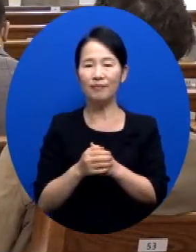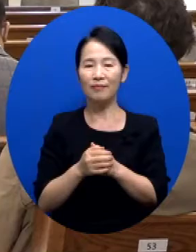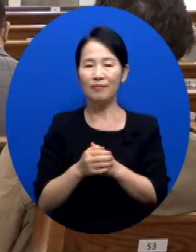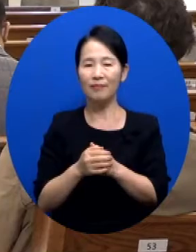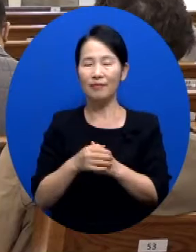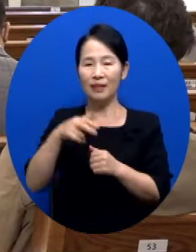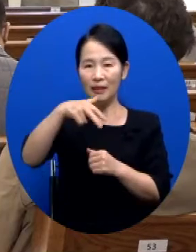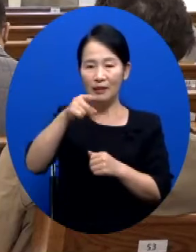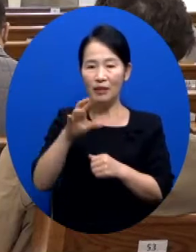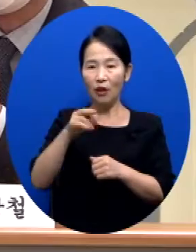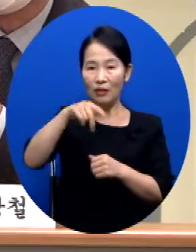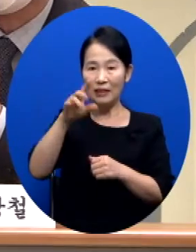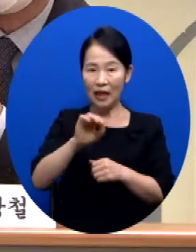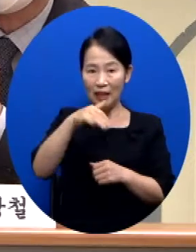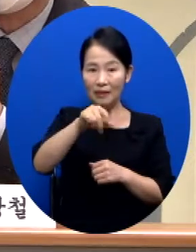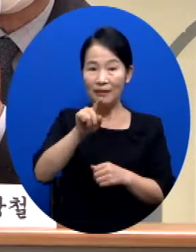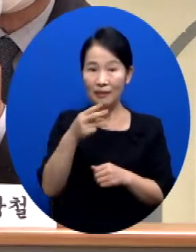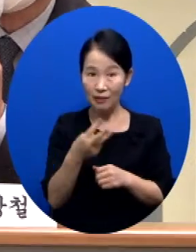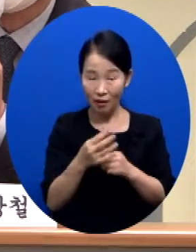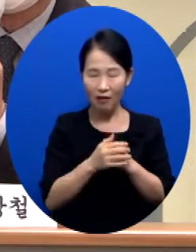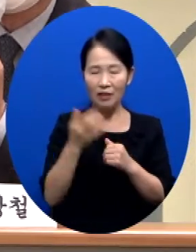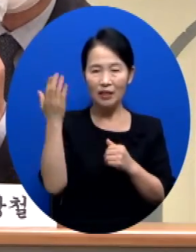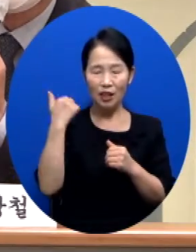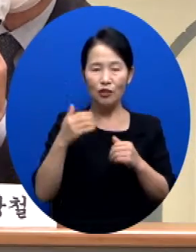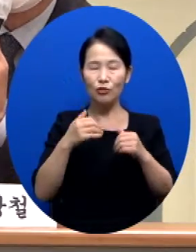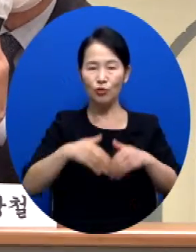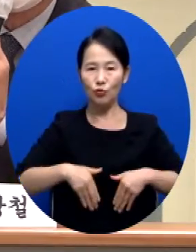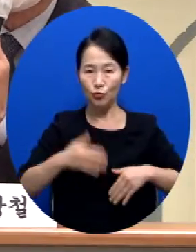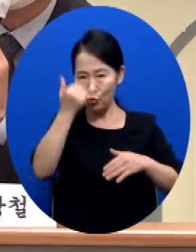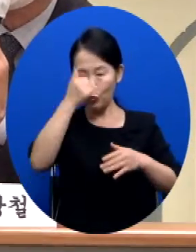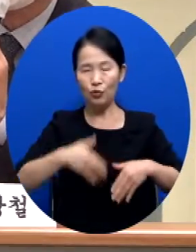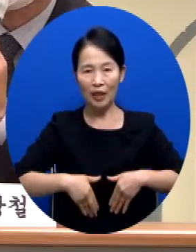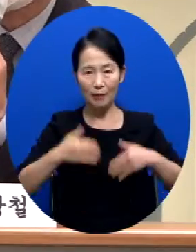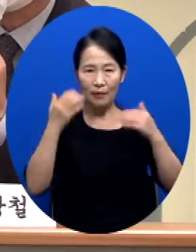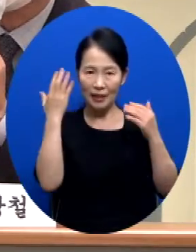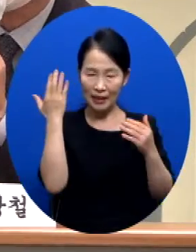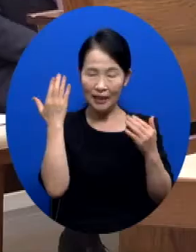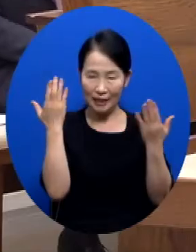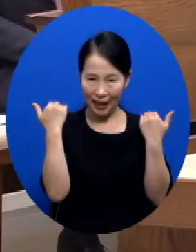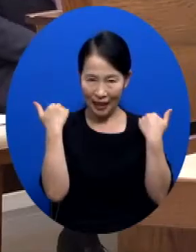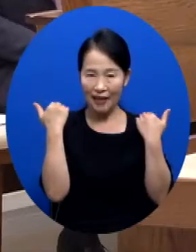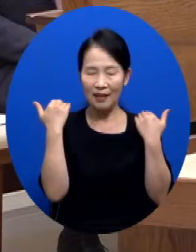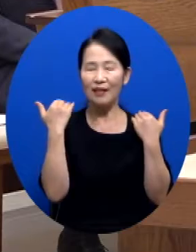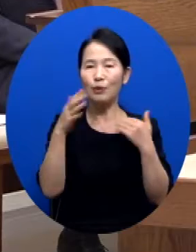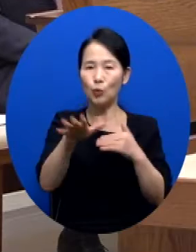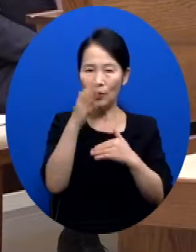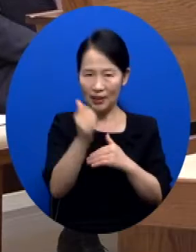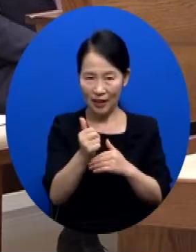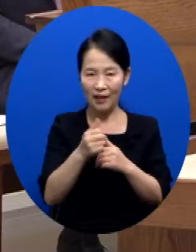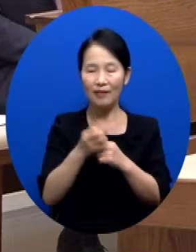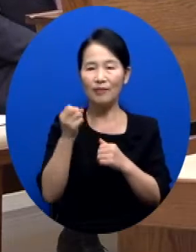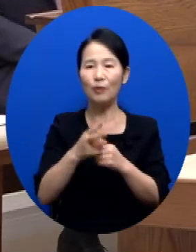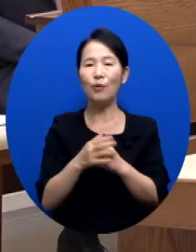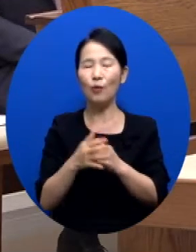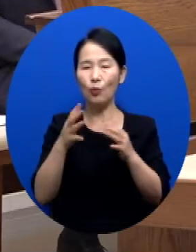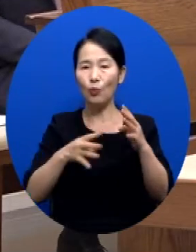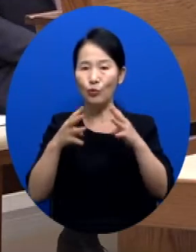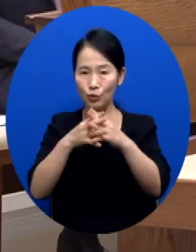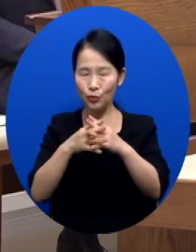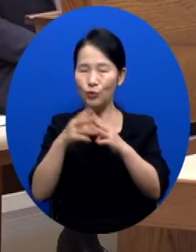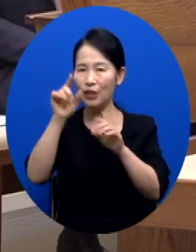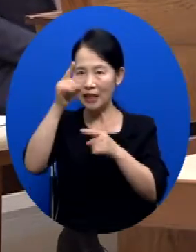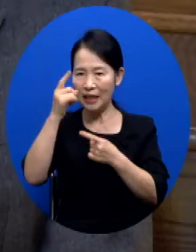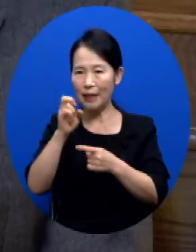정상철 전 충남대 총장 이 좌장을 맡아 열린 세미나는 조전혁 전 국회의원과 공주대 이명희